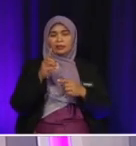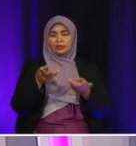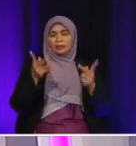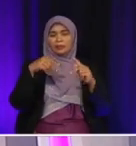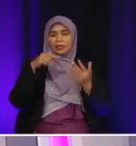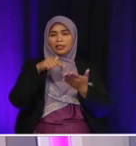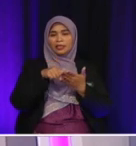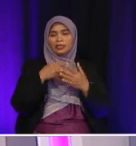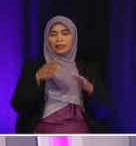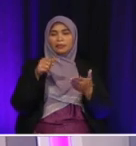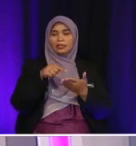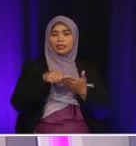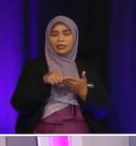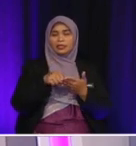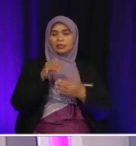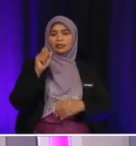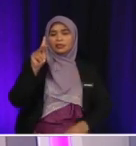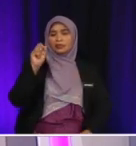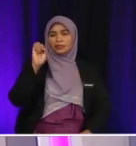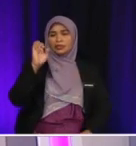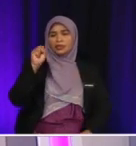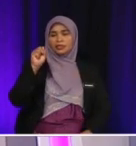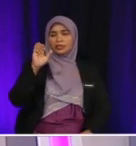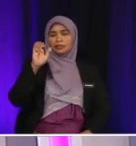ini suksses SPM 2022